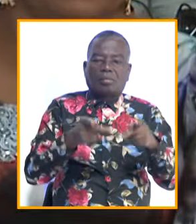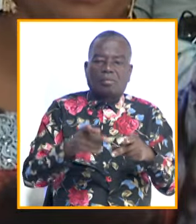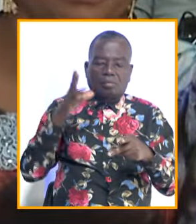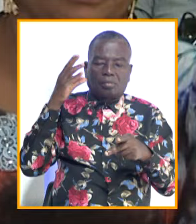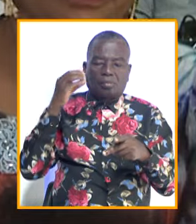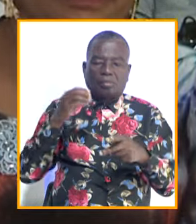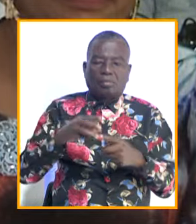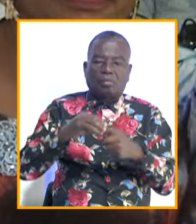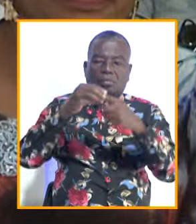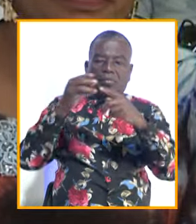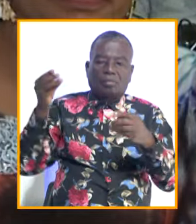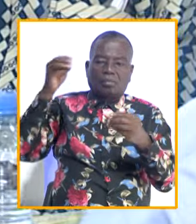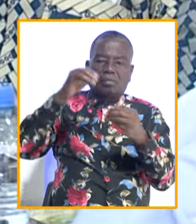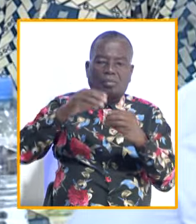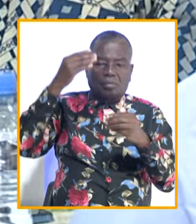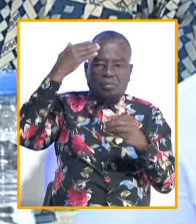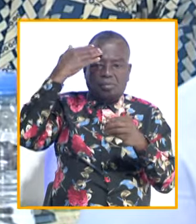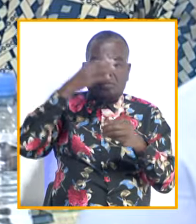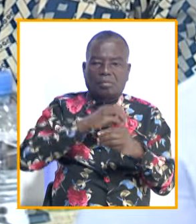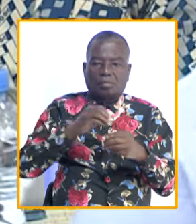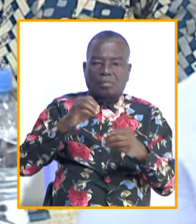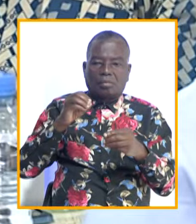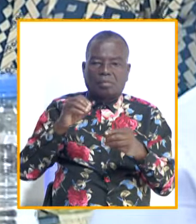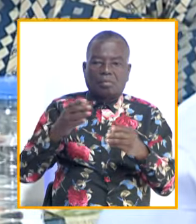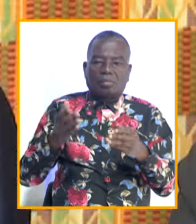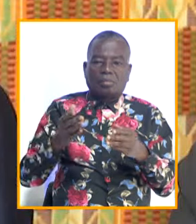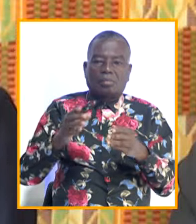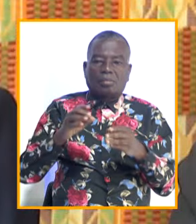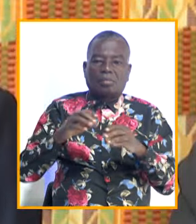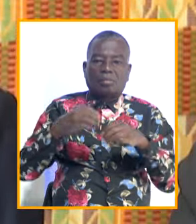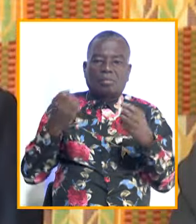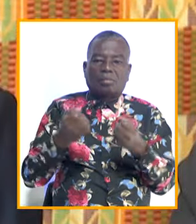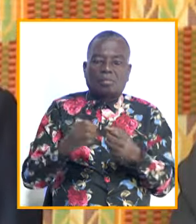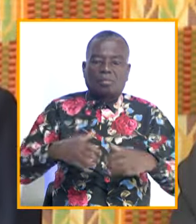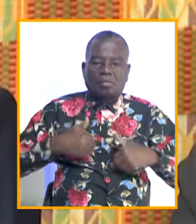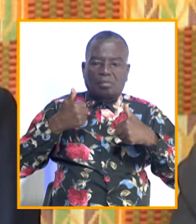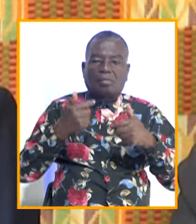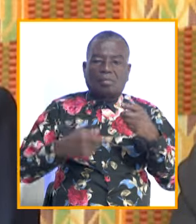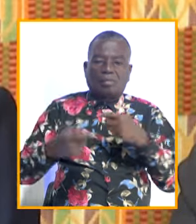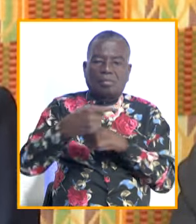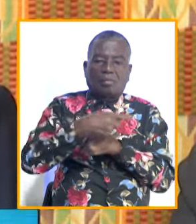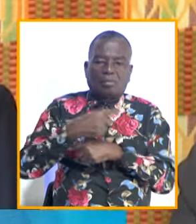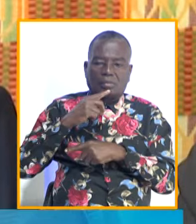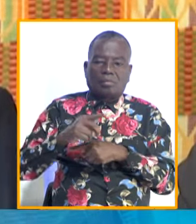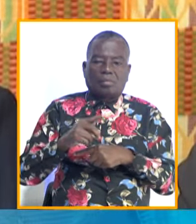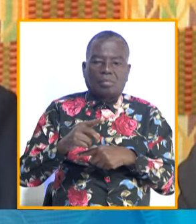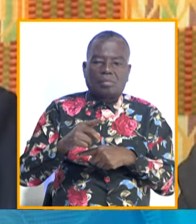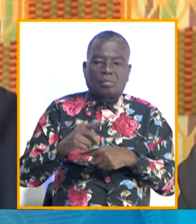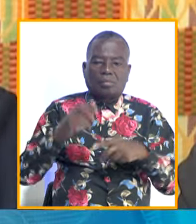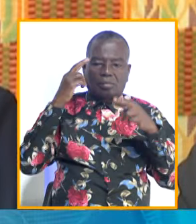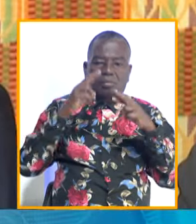de renforcer la reconnaissance officielle et la réglementation. Un système de santé aujourd'hui doit être une réponse harmonieuse et